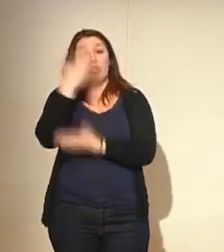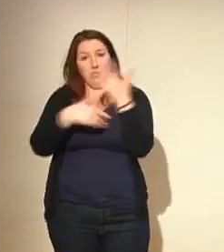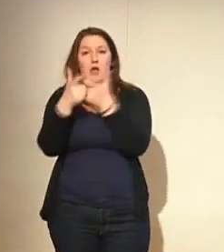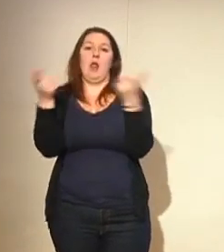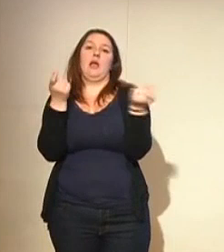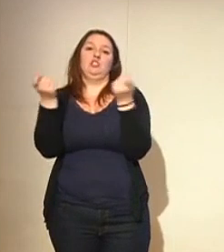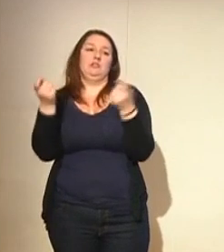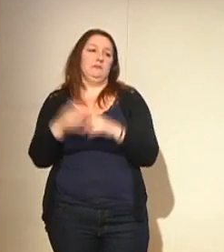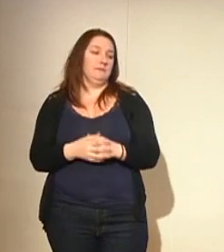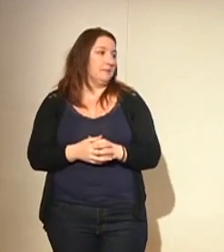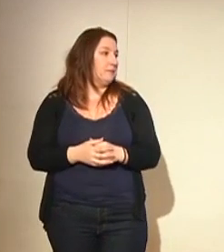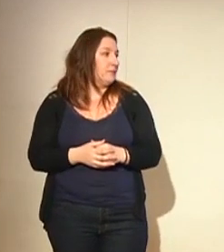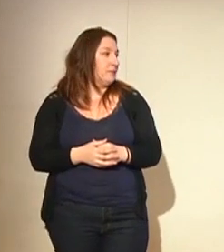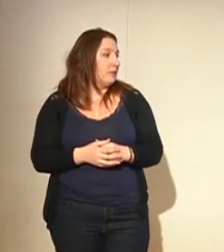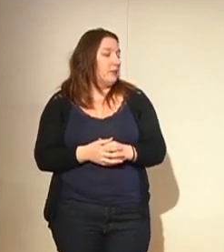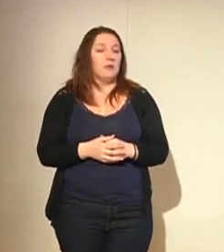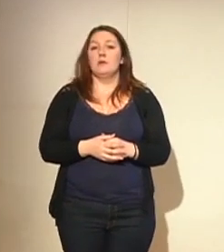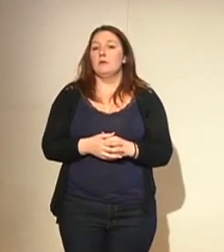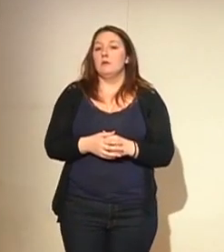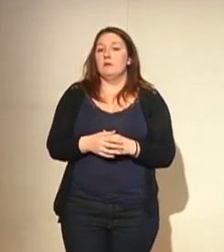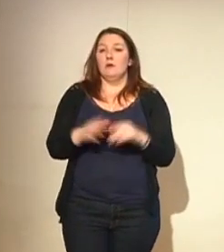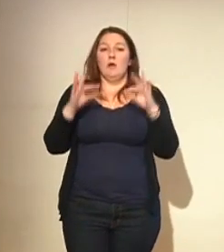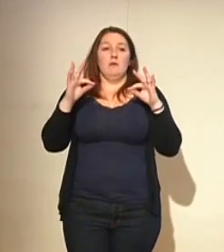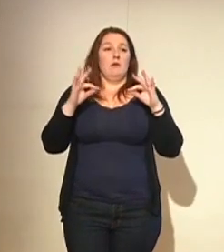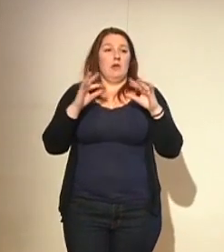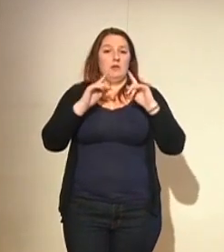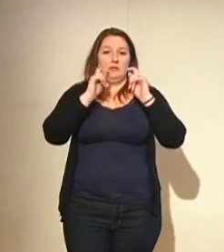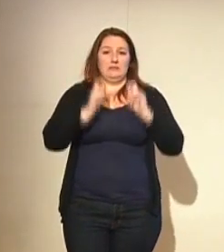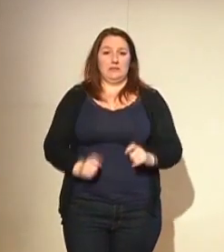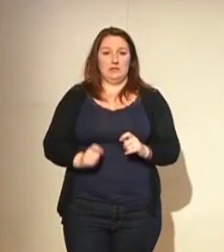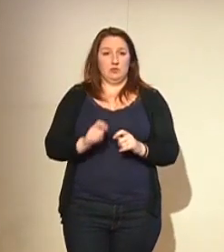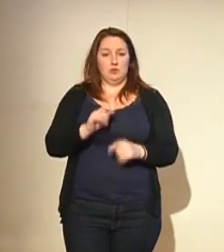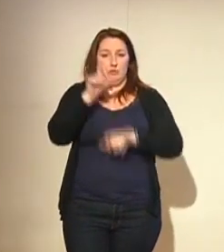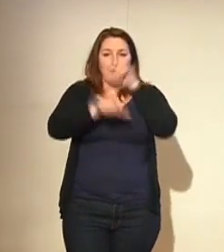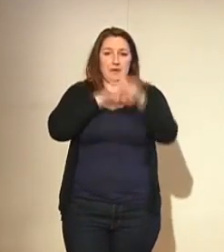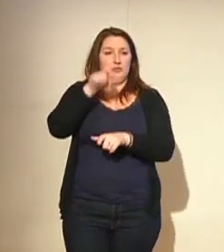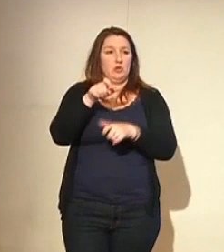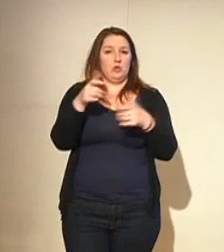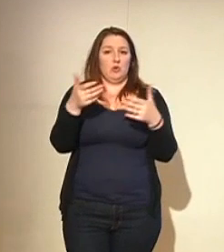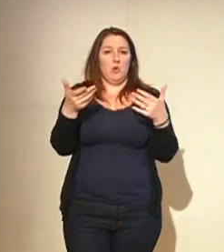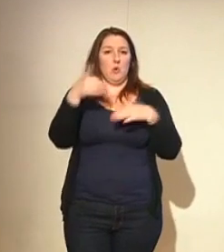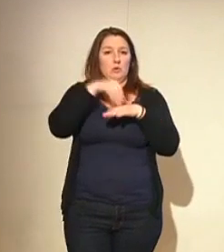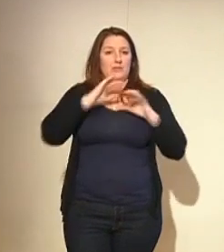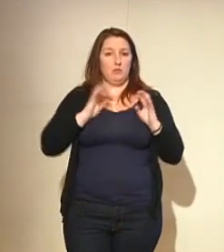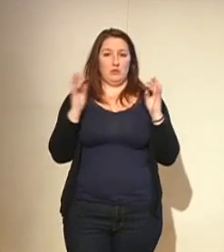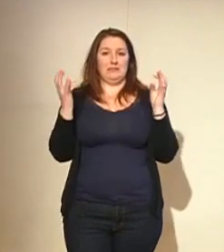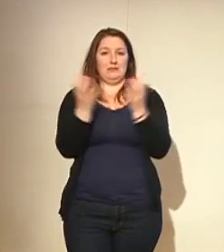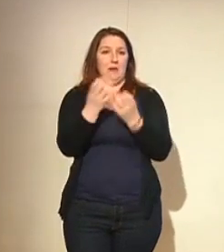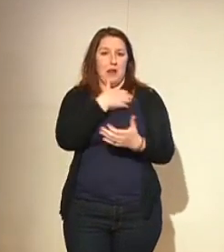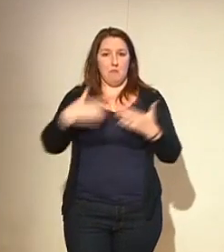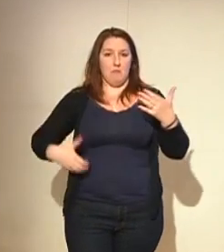régie donc pour les désignations concernant les membres du conseil municipal